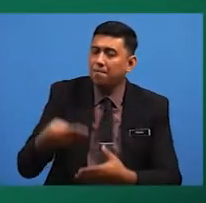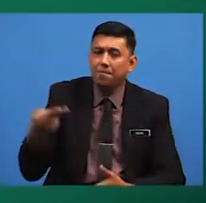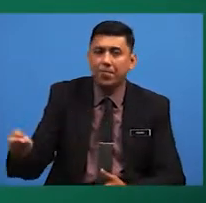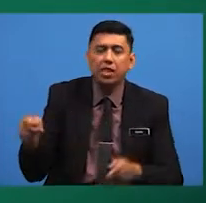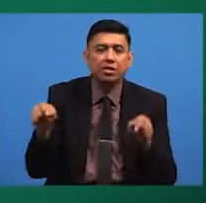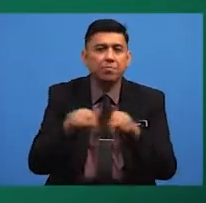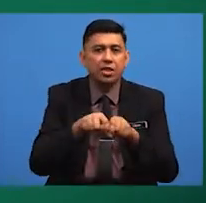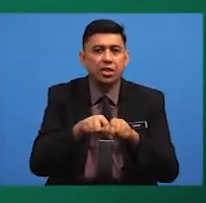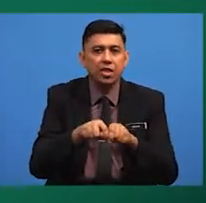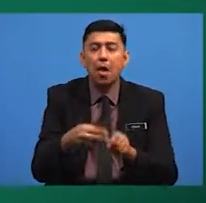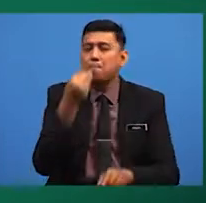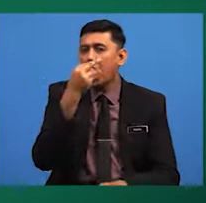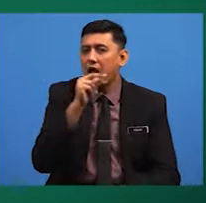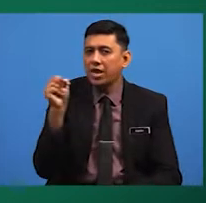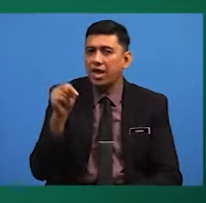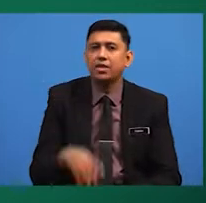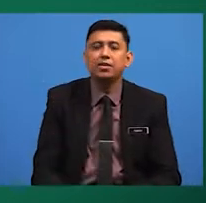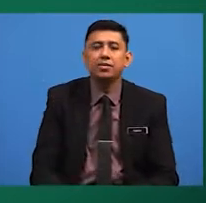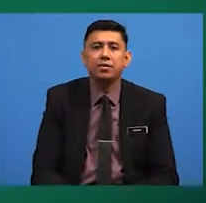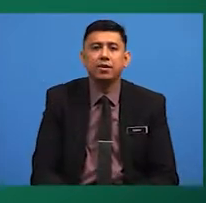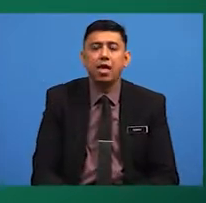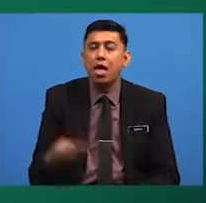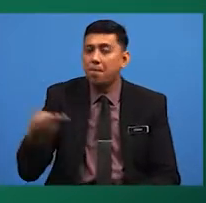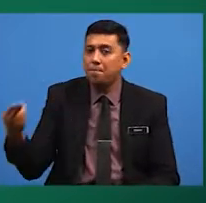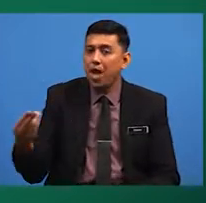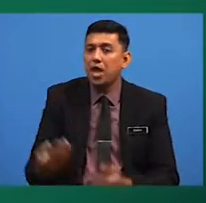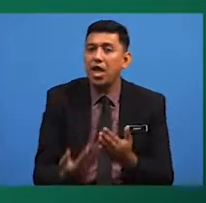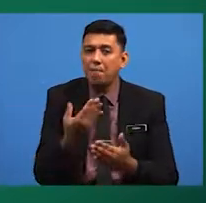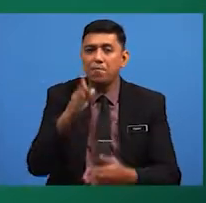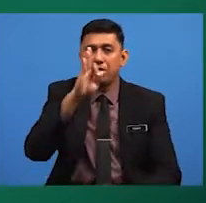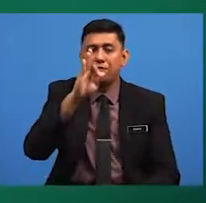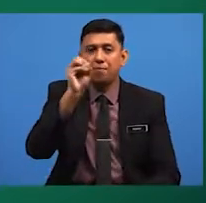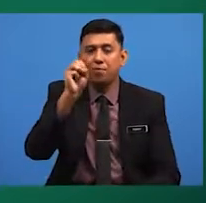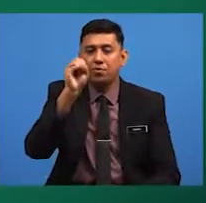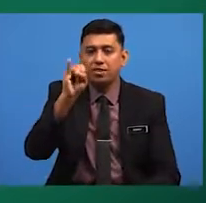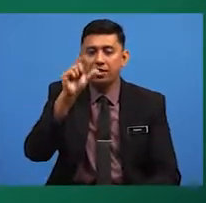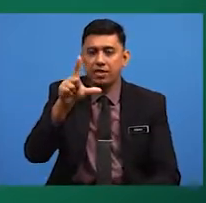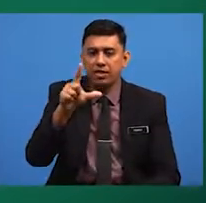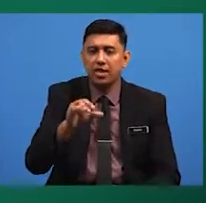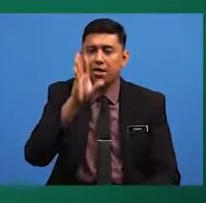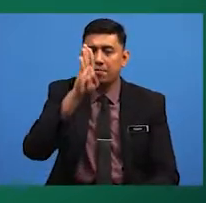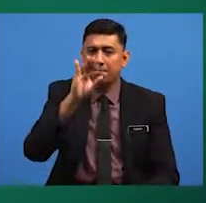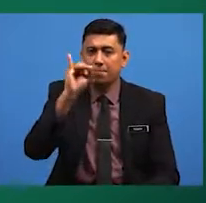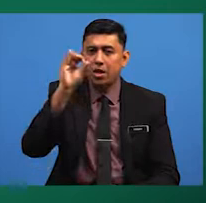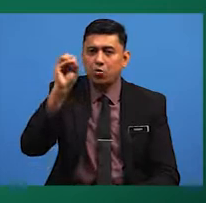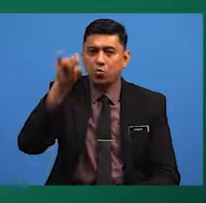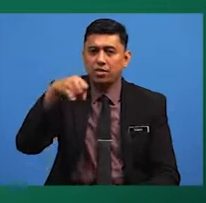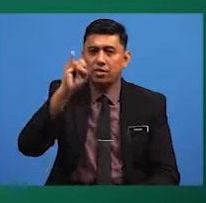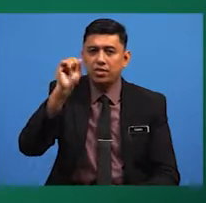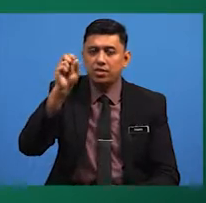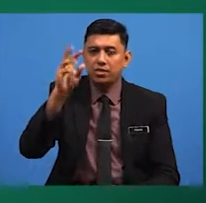bahan seperti makanan bahan Navy fosil byb dan